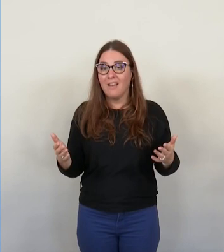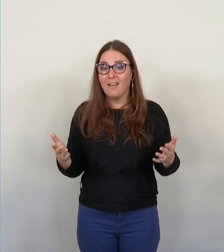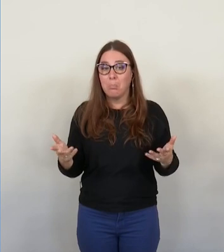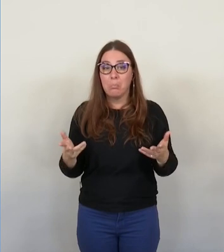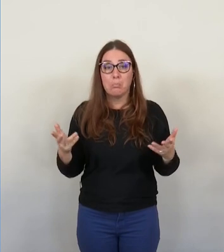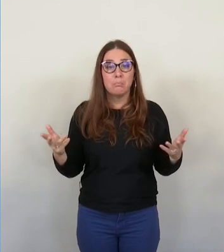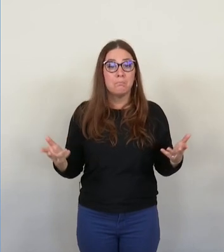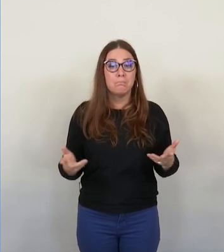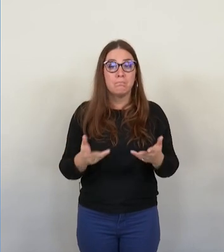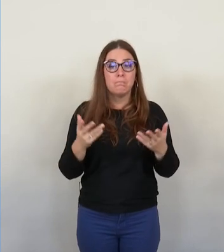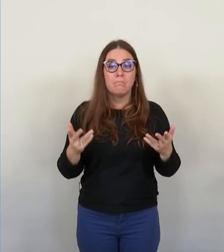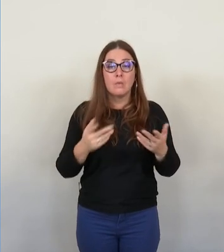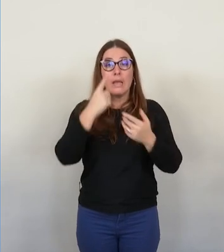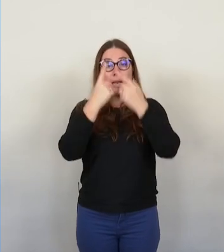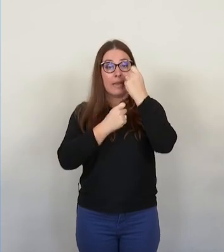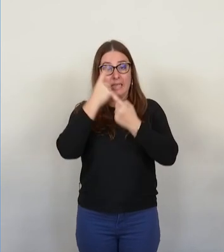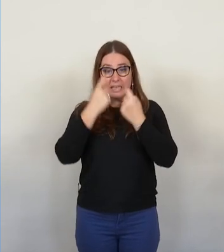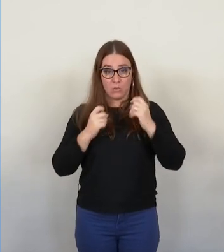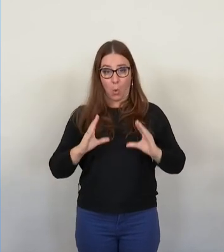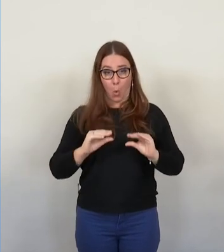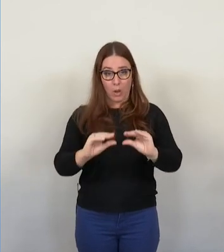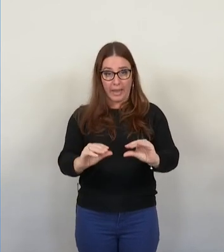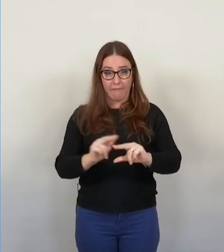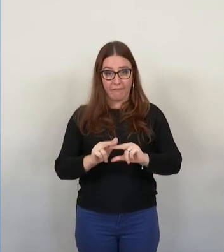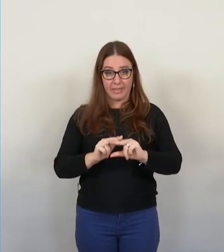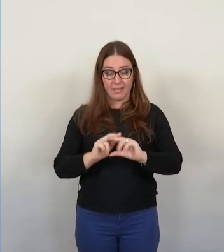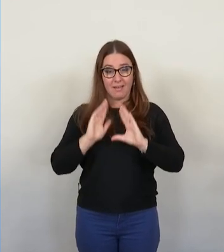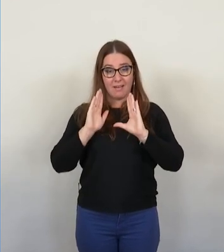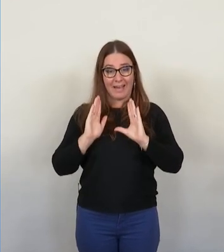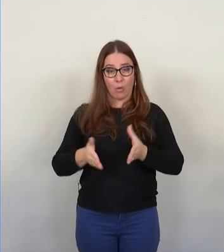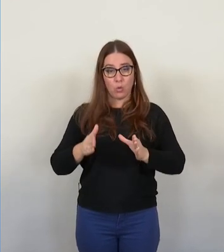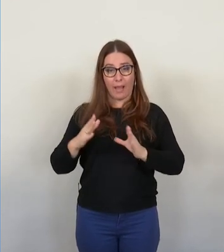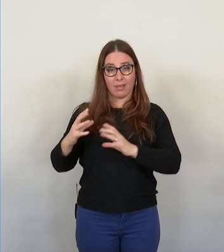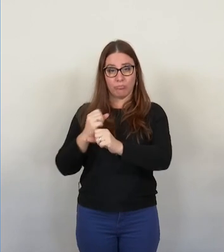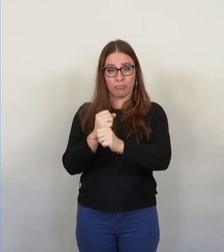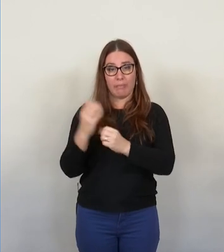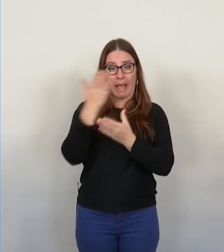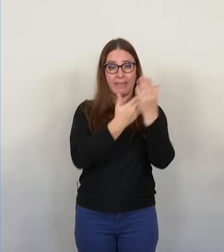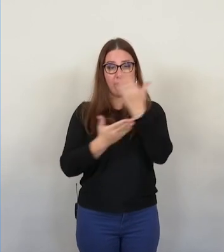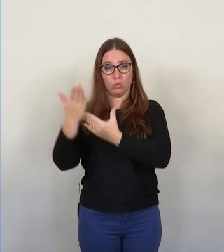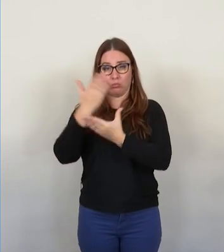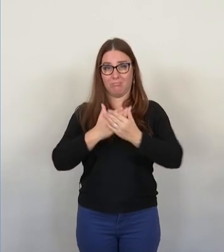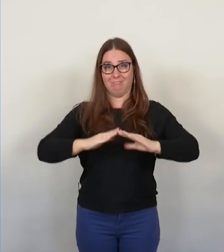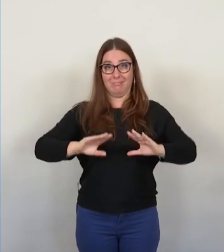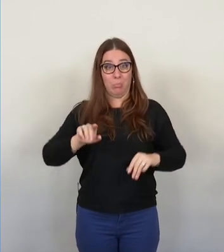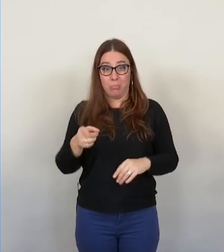que pas de question en pratique sur le rendu acte mais des intervention